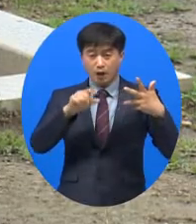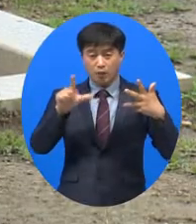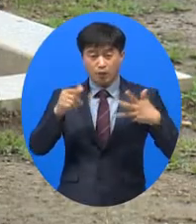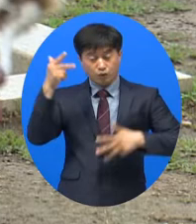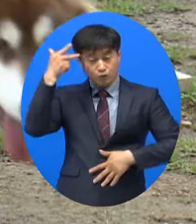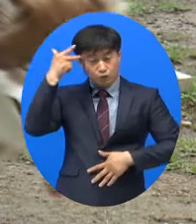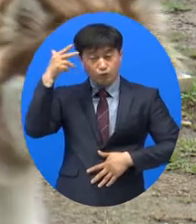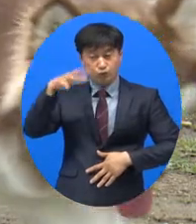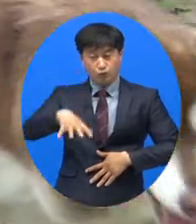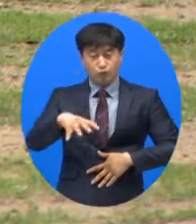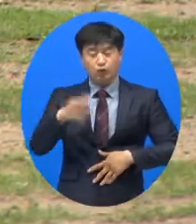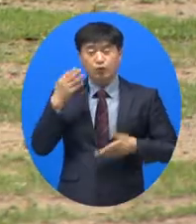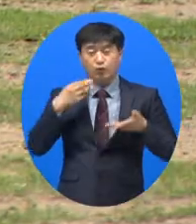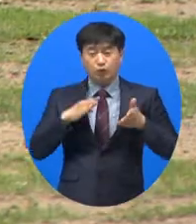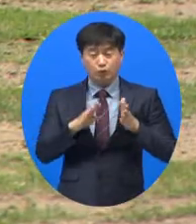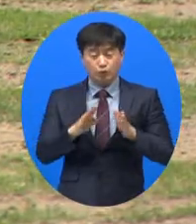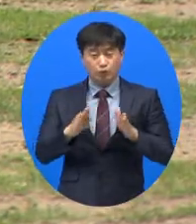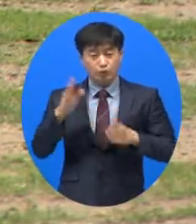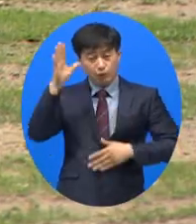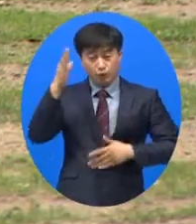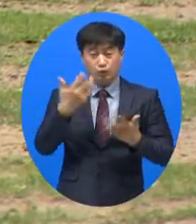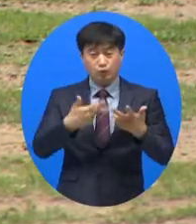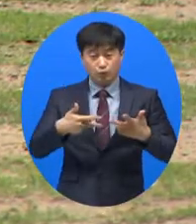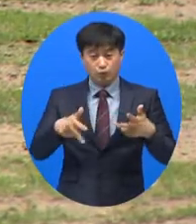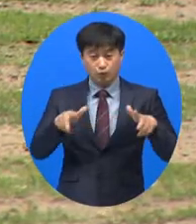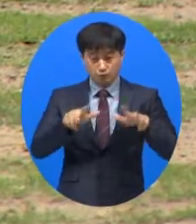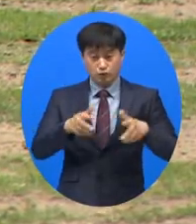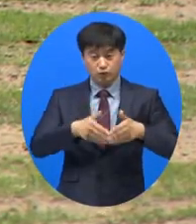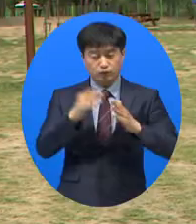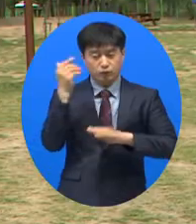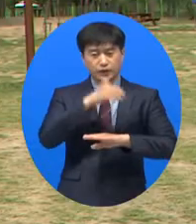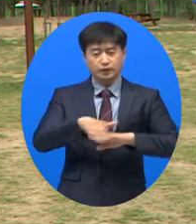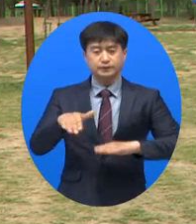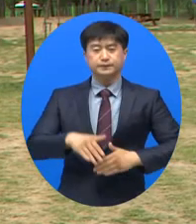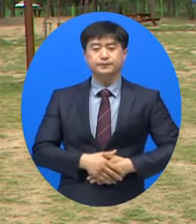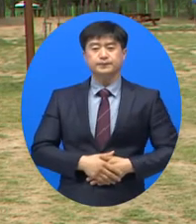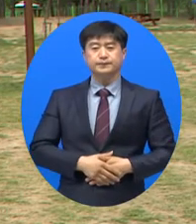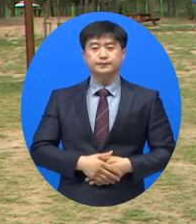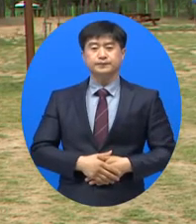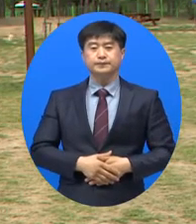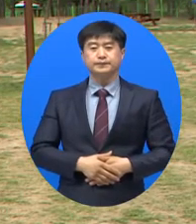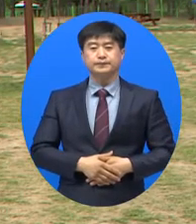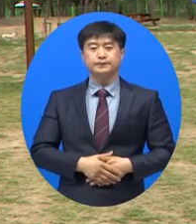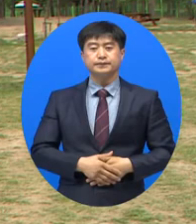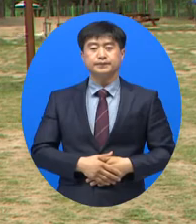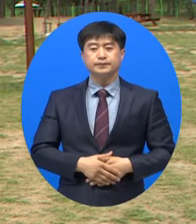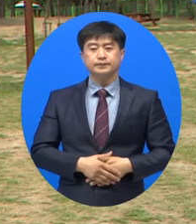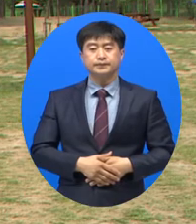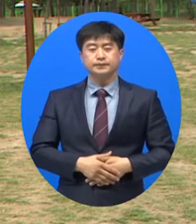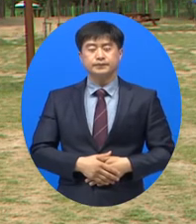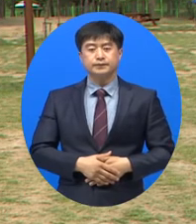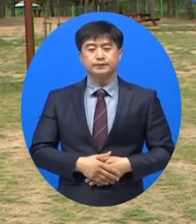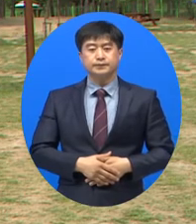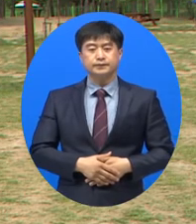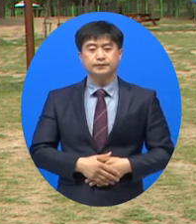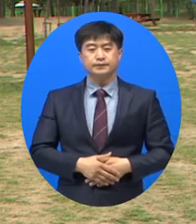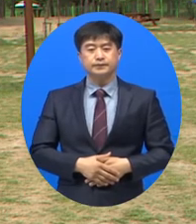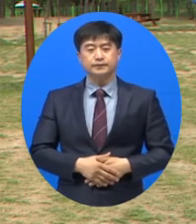8월 여주에 경기도 반려동물 테마파크가 문을 열 예정입니다. 경기 GTV 최창순입니다.